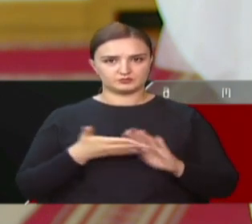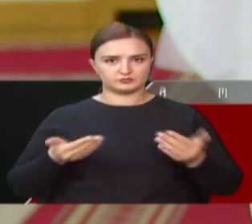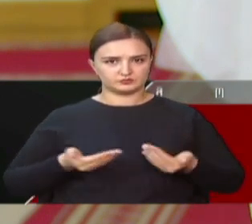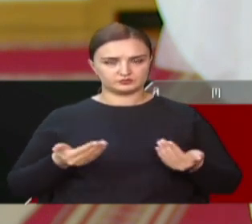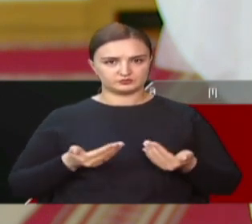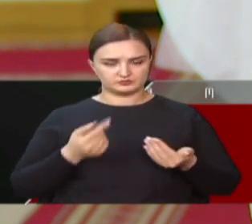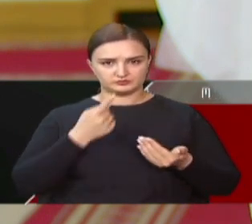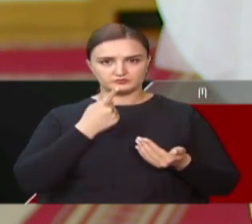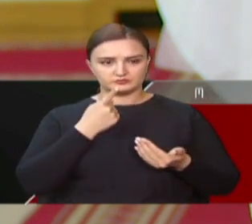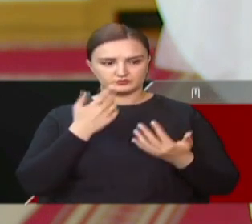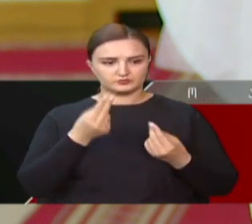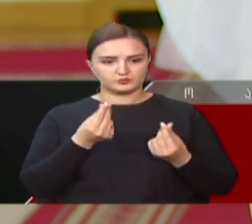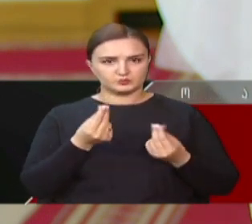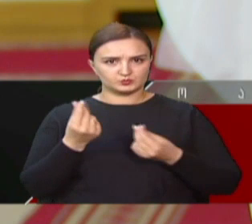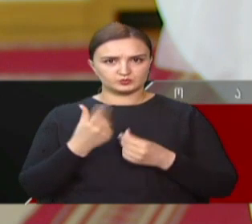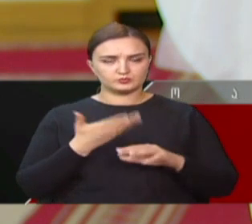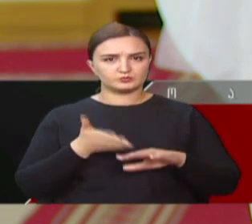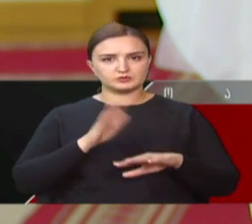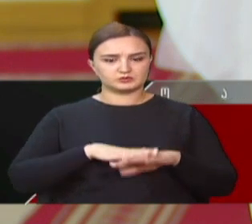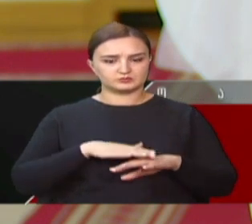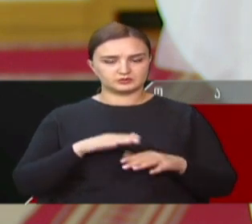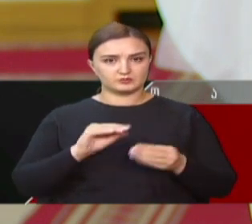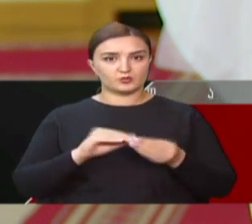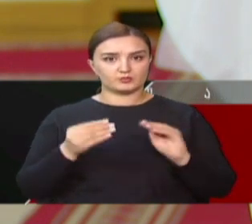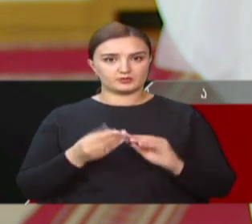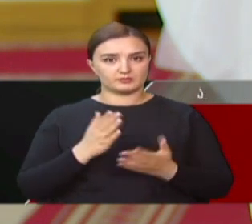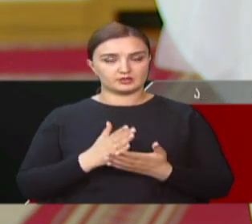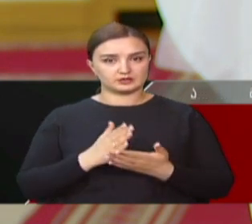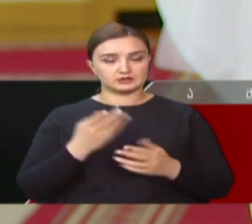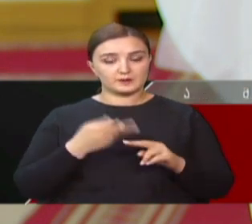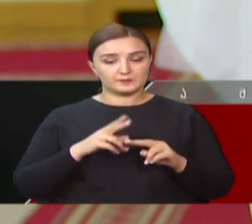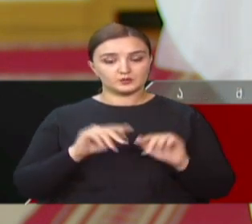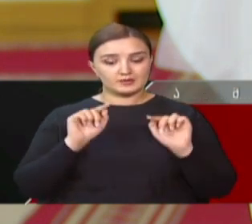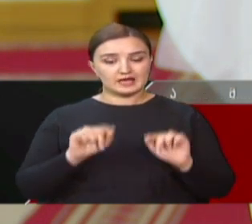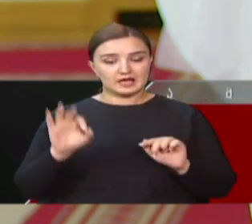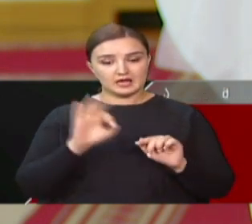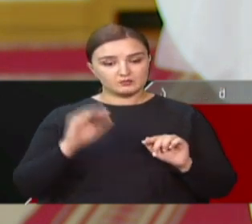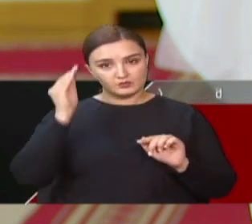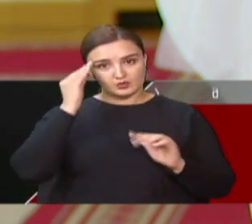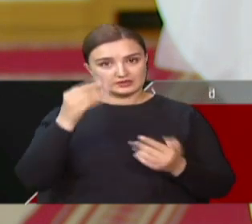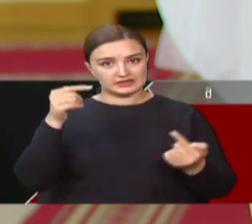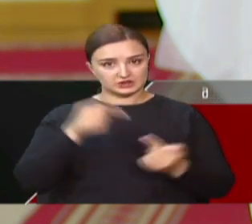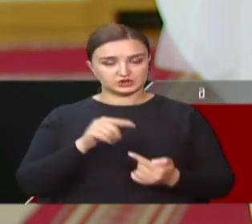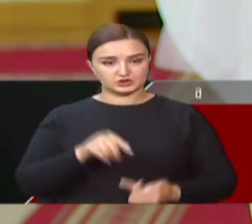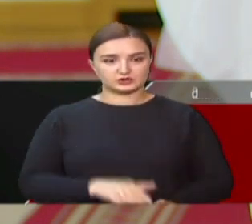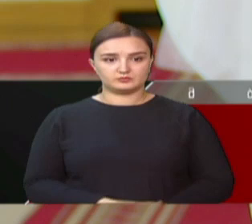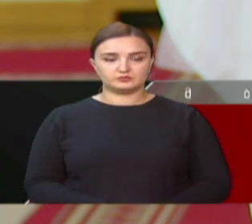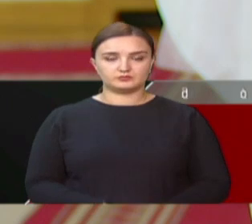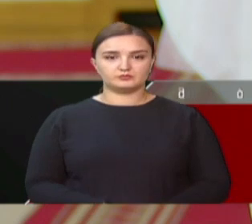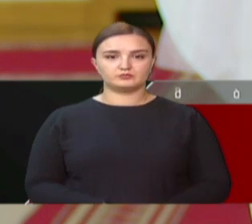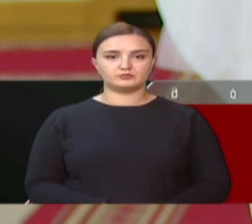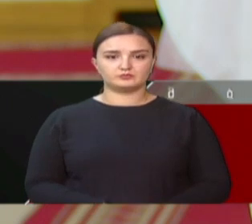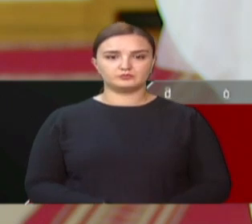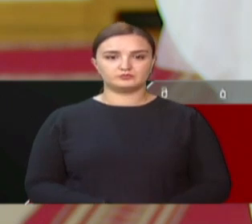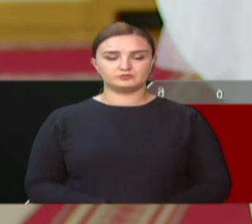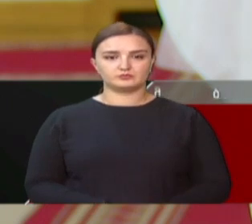ბევრი ადამიანისთვის ეს მდგომარეობა არის გამოწვევა. ამიტომ აი ამ კონტექსტში და ასევე ზოგადად